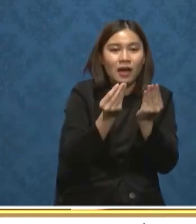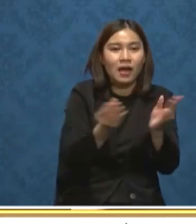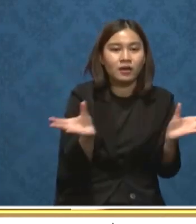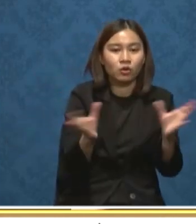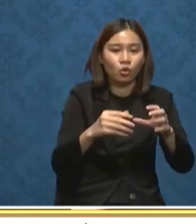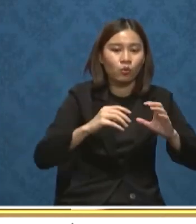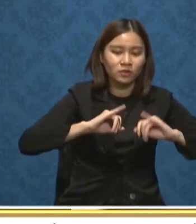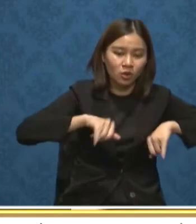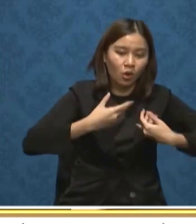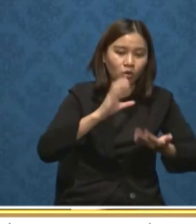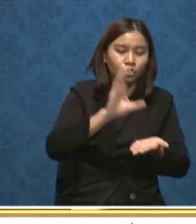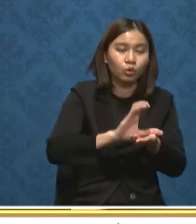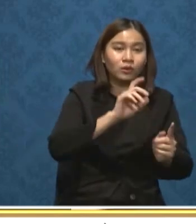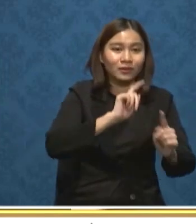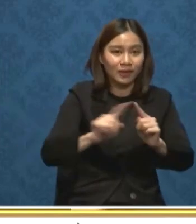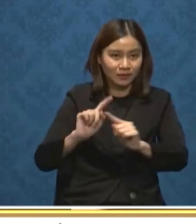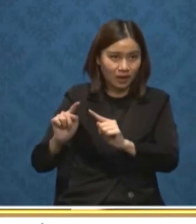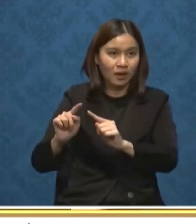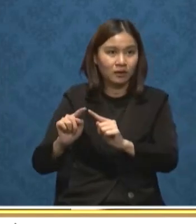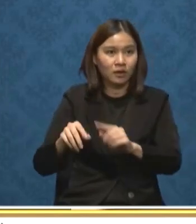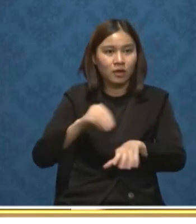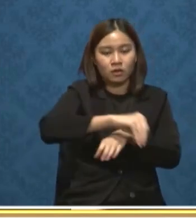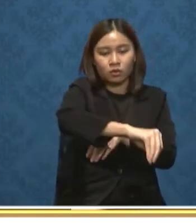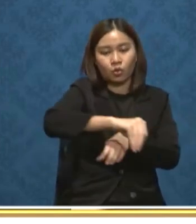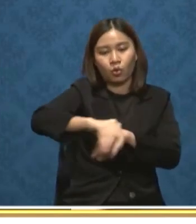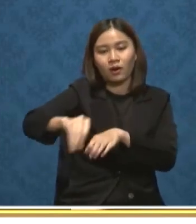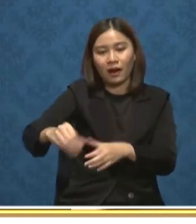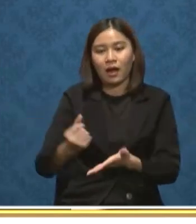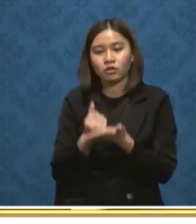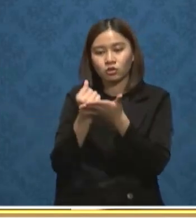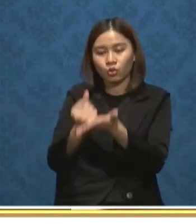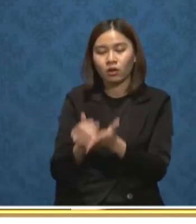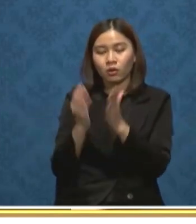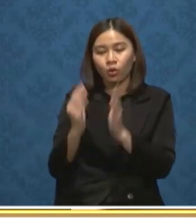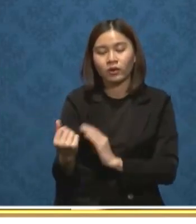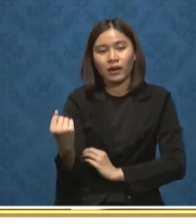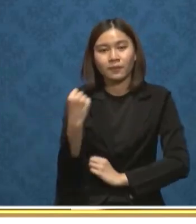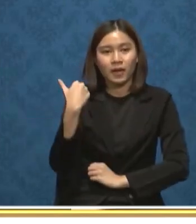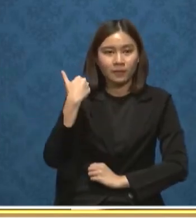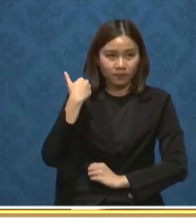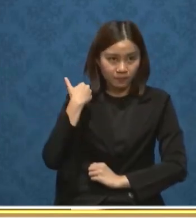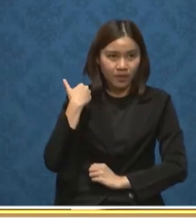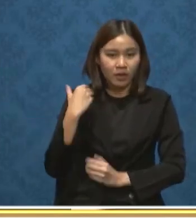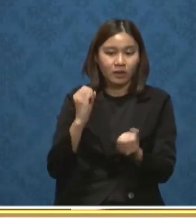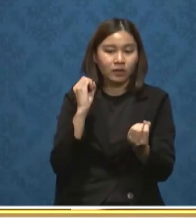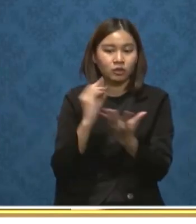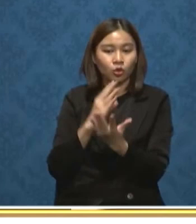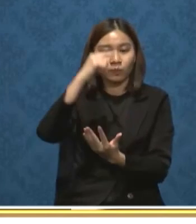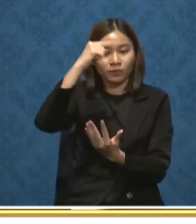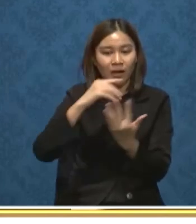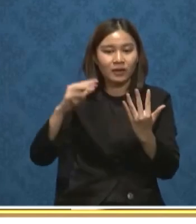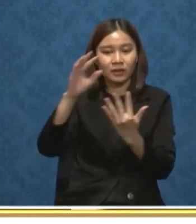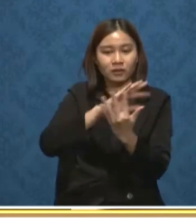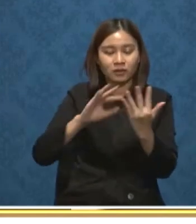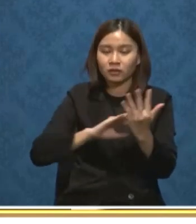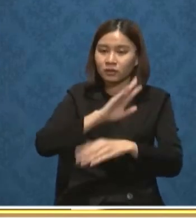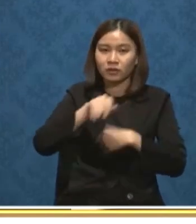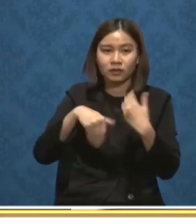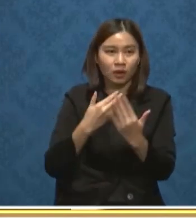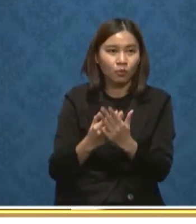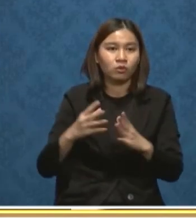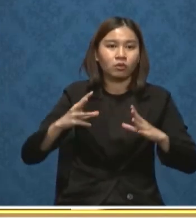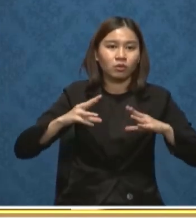ลุมใฤุนผู้ขาดที่เป็นเคือขายอุปถามของผู้มียำนาศจนทำให้คนไทยทกคนต้องถูกมดมือช็